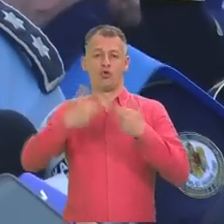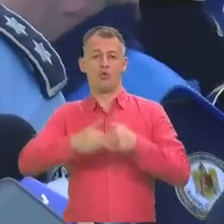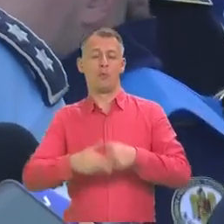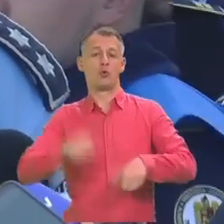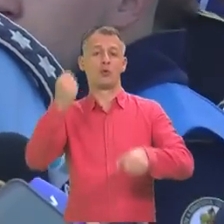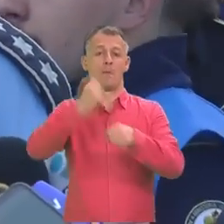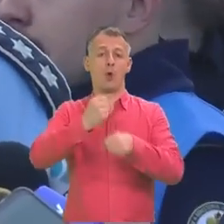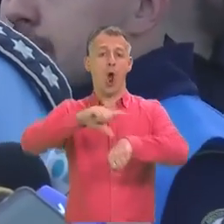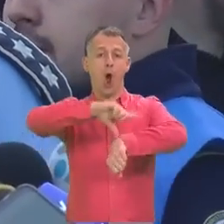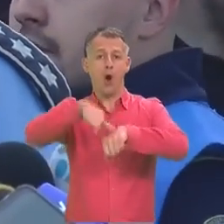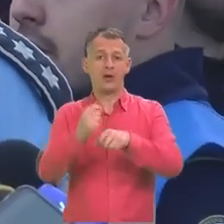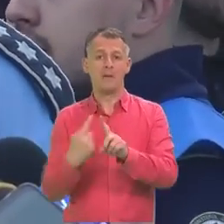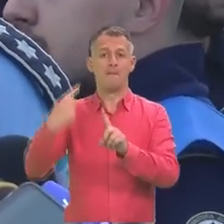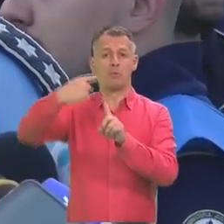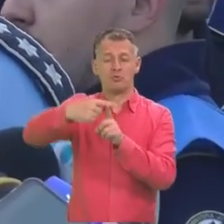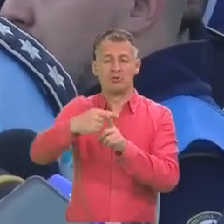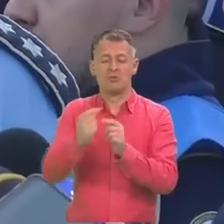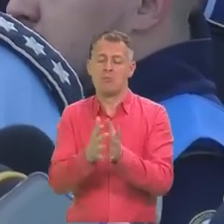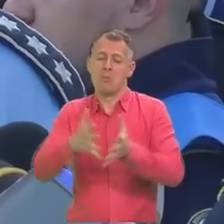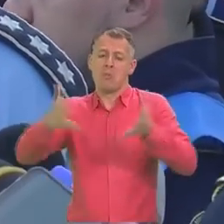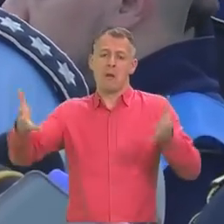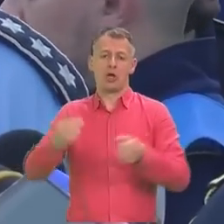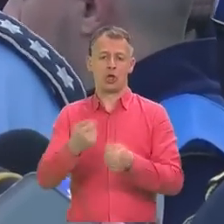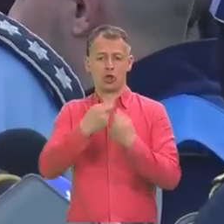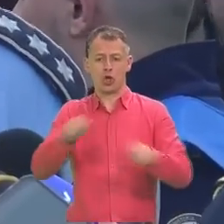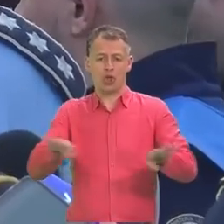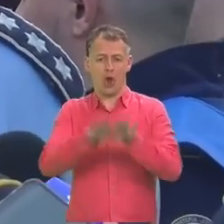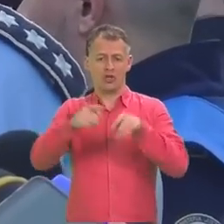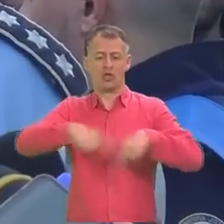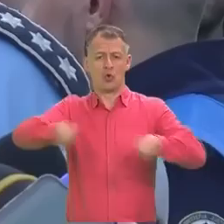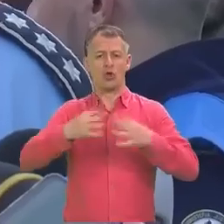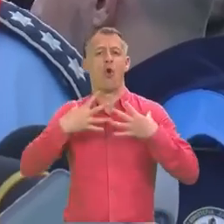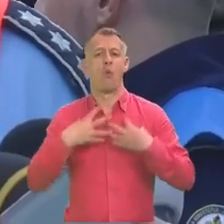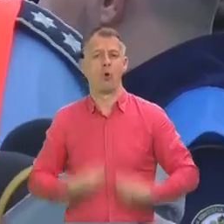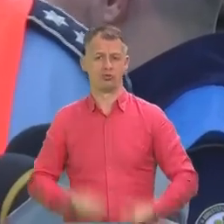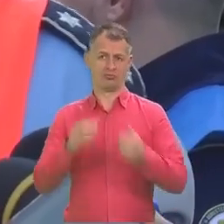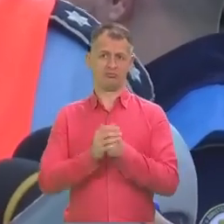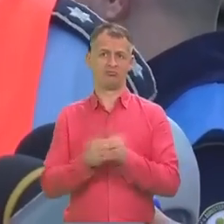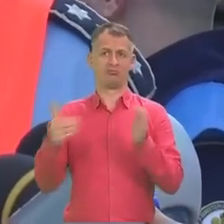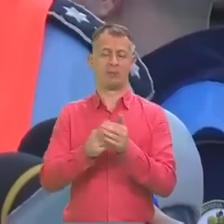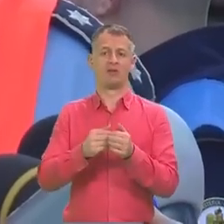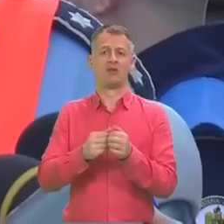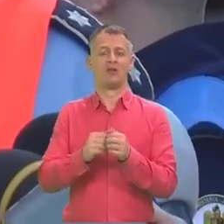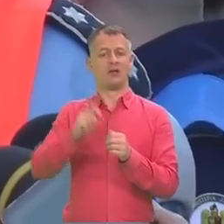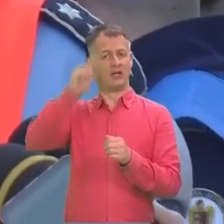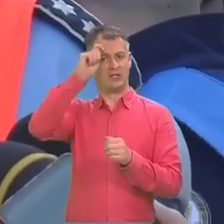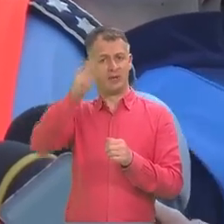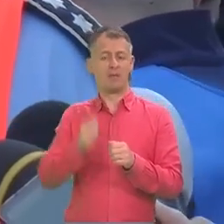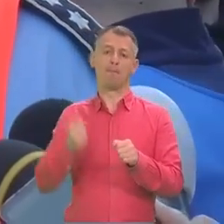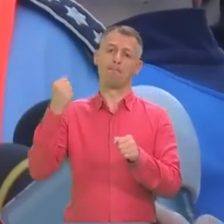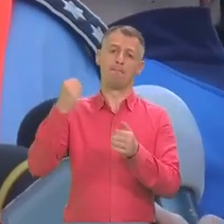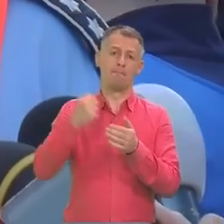enorm. Toți colegii noștri sunt surescitați, întrebuind să îndeplinească câte 2, 3 până la 4